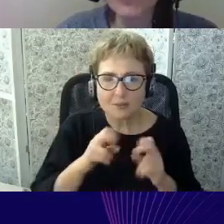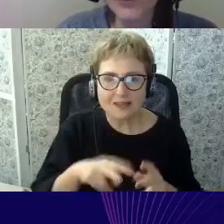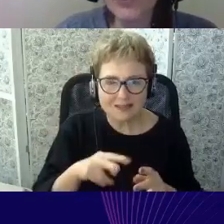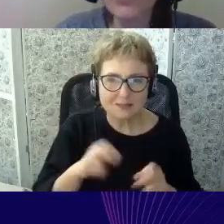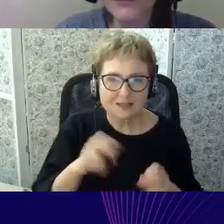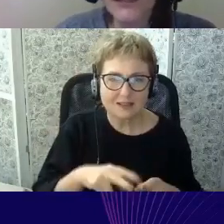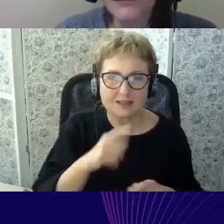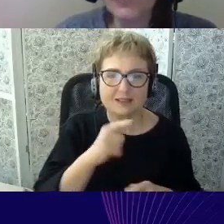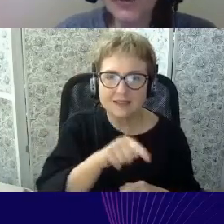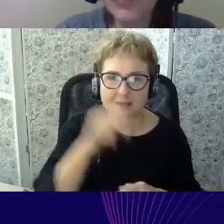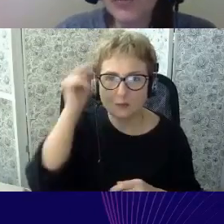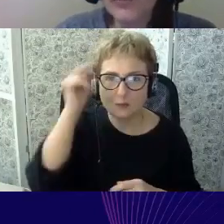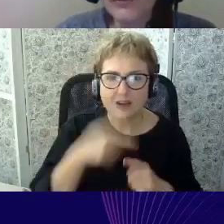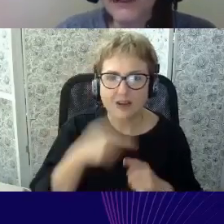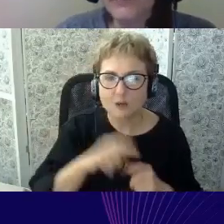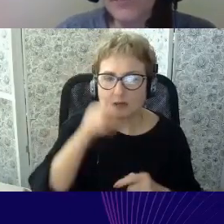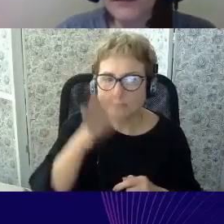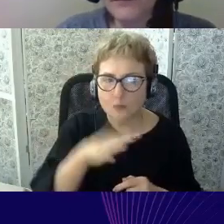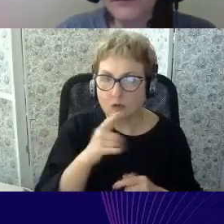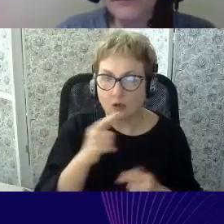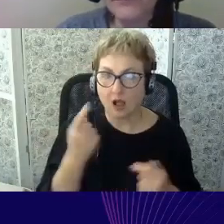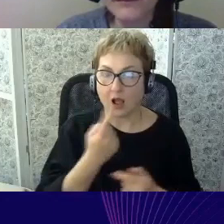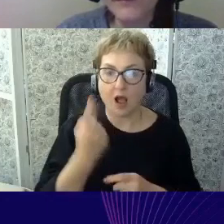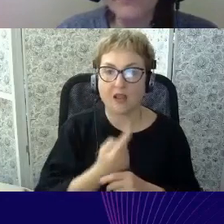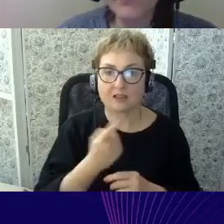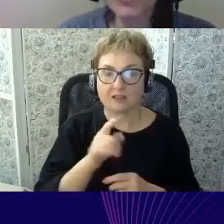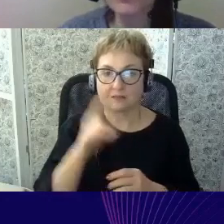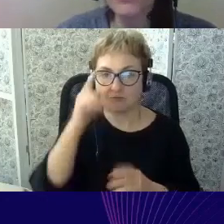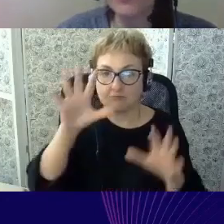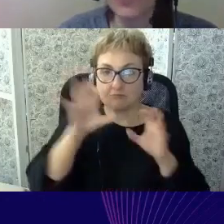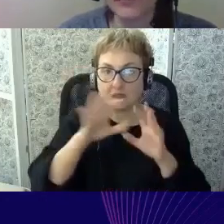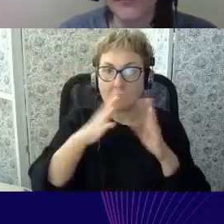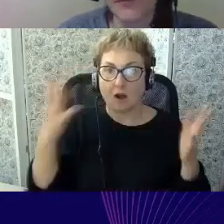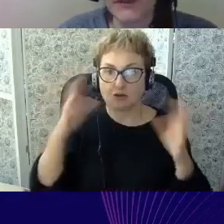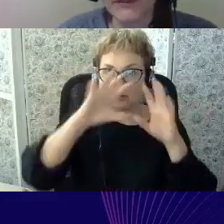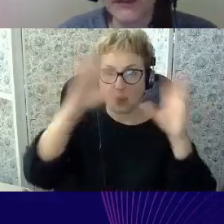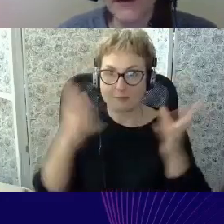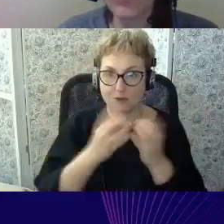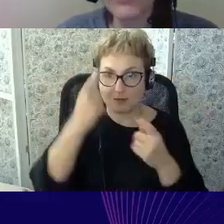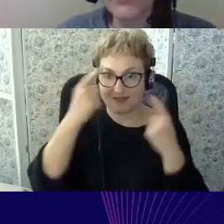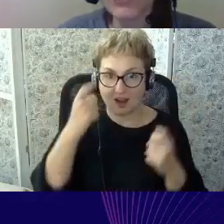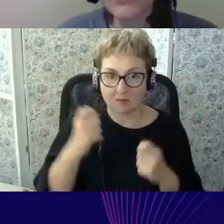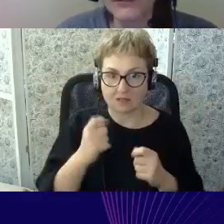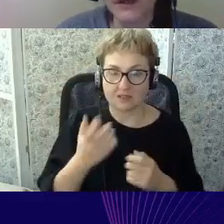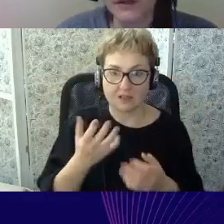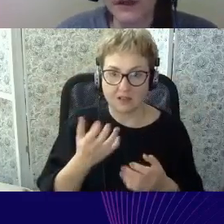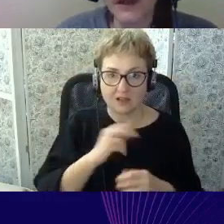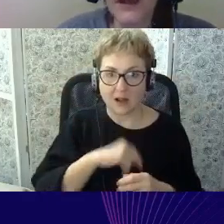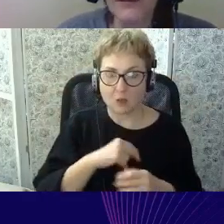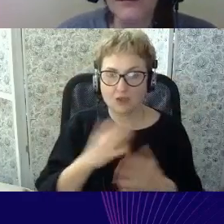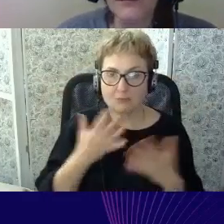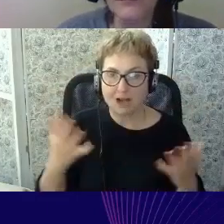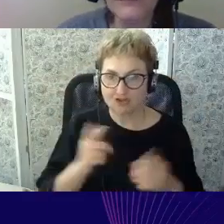тем обучающимся, которые не могут одномоментно осваивать большой объем информации, да, работать с большими